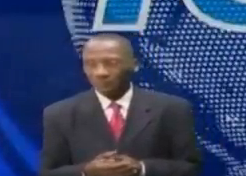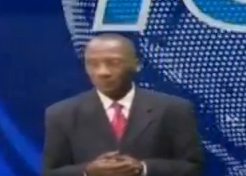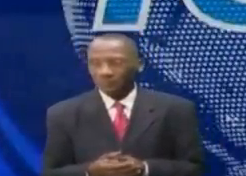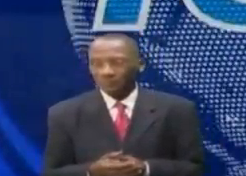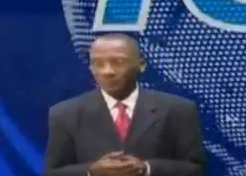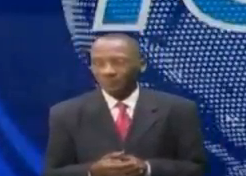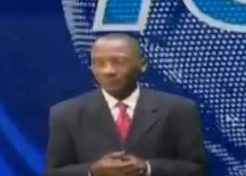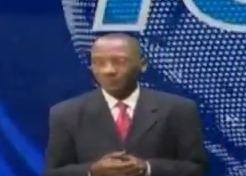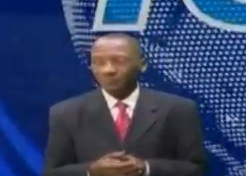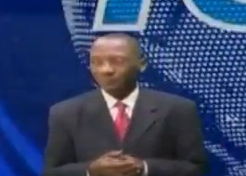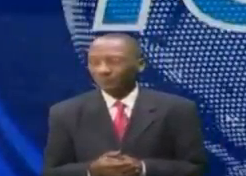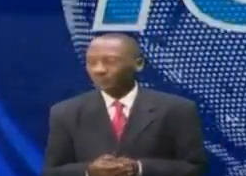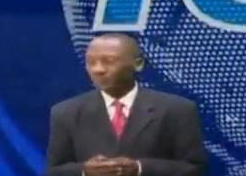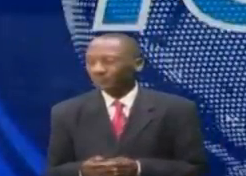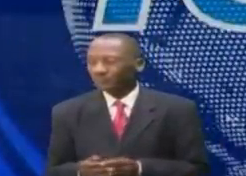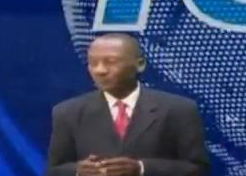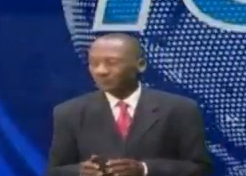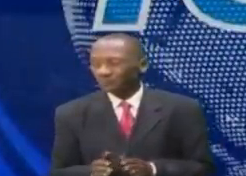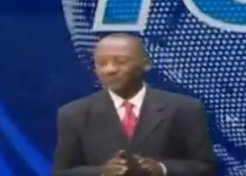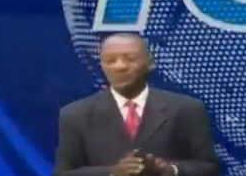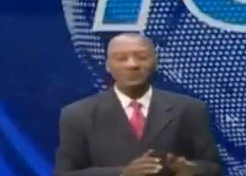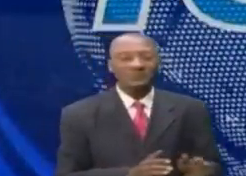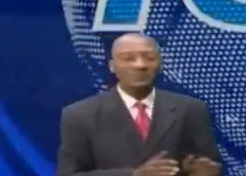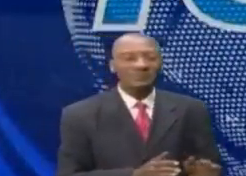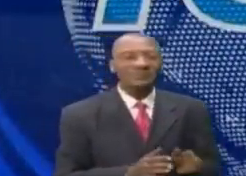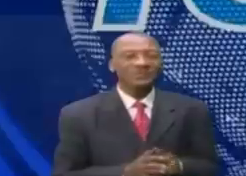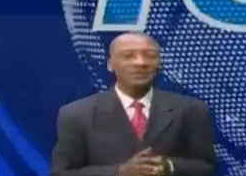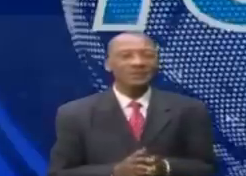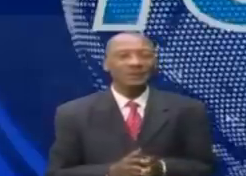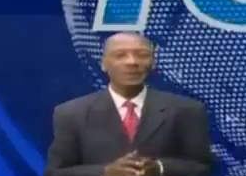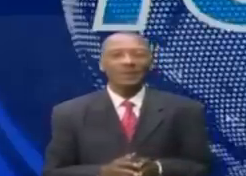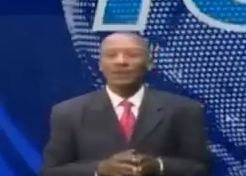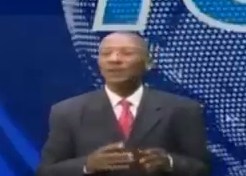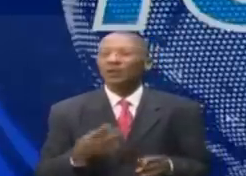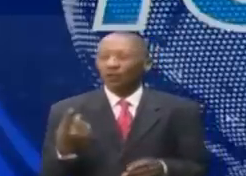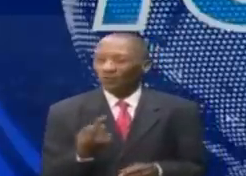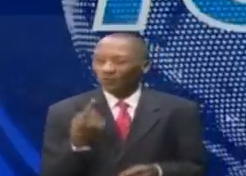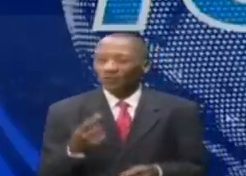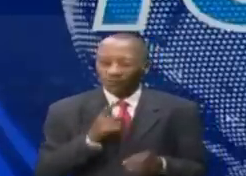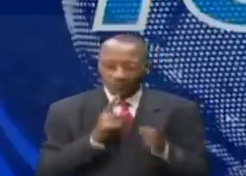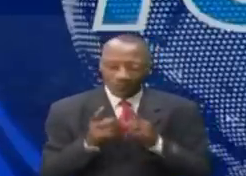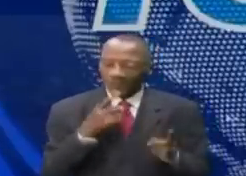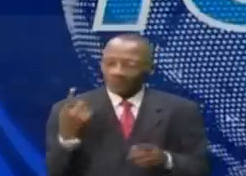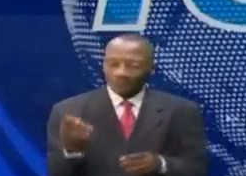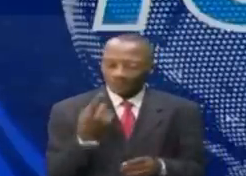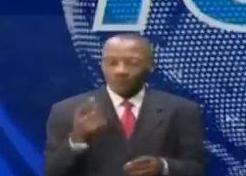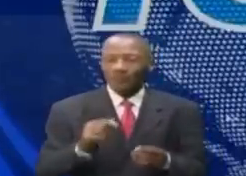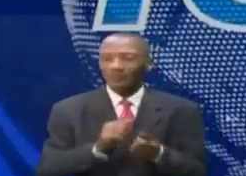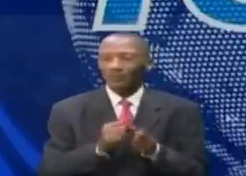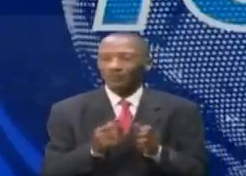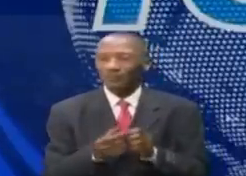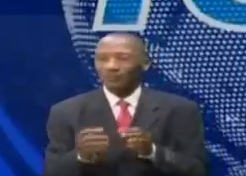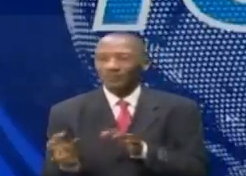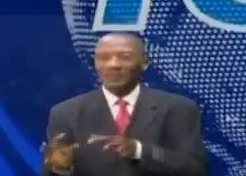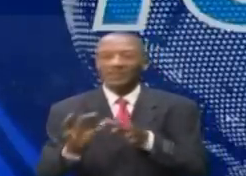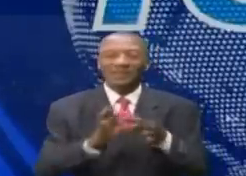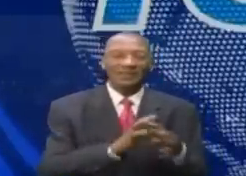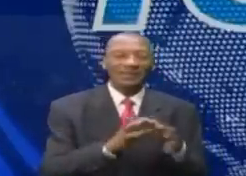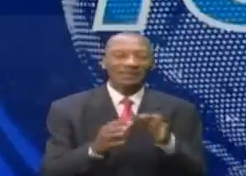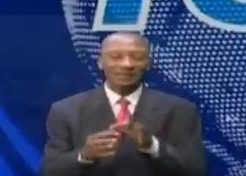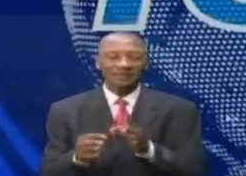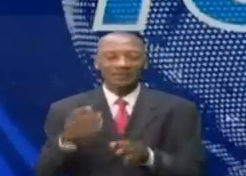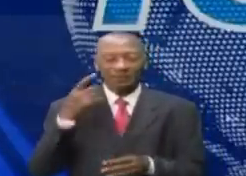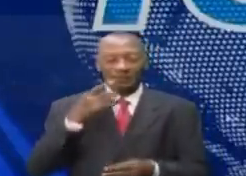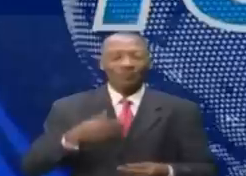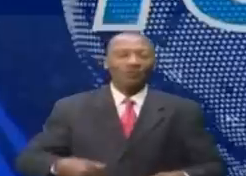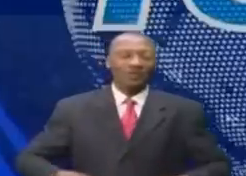un État prospère et fort, l'entrepreneuriat de jeunes intéresse ses autorités. C'est ainsi que la jeunesse congolaise est